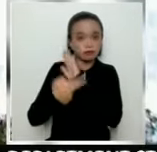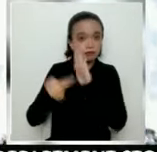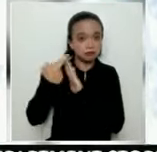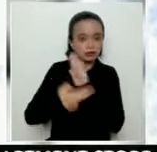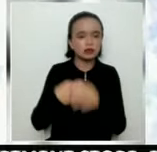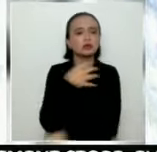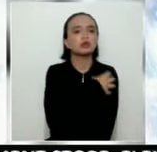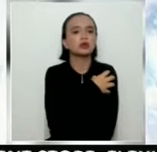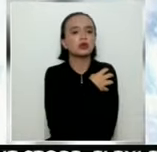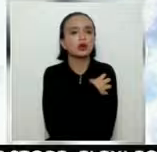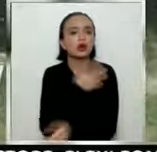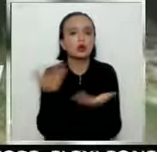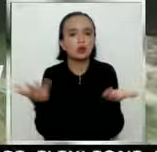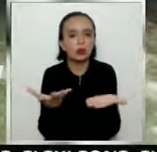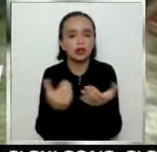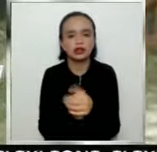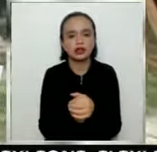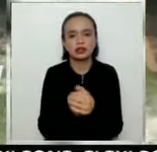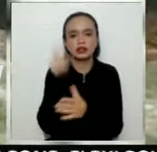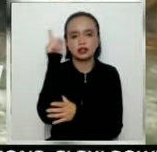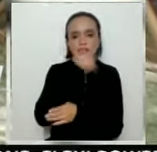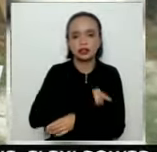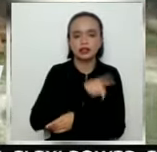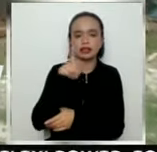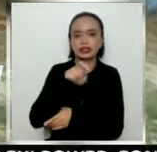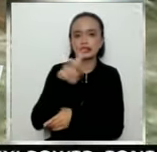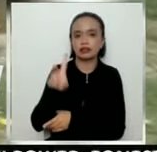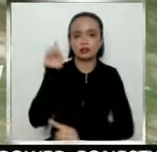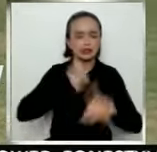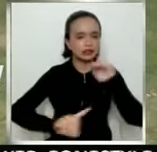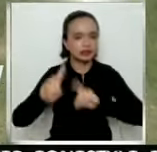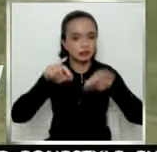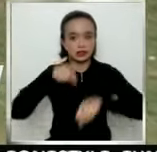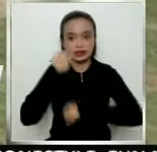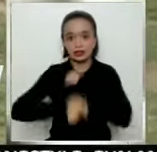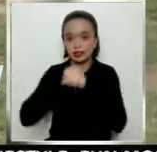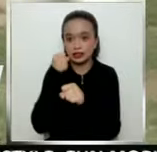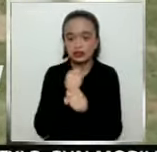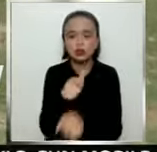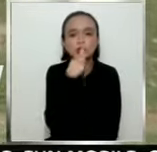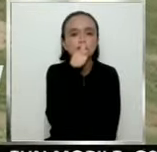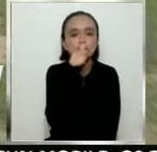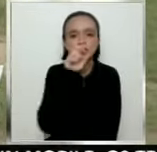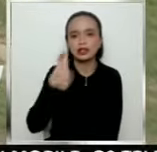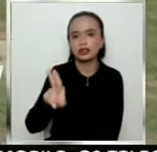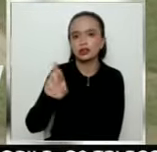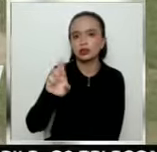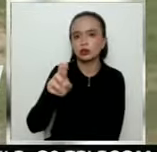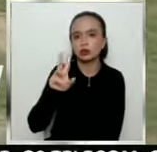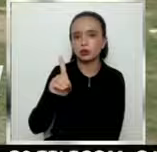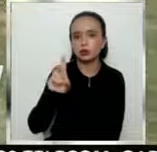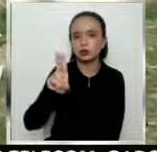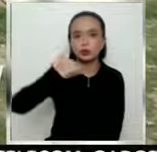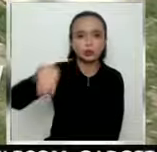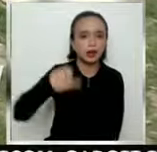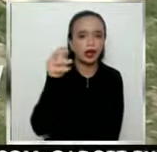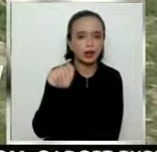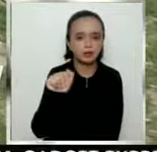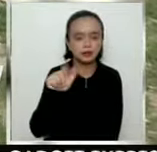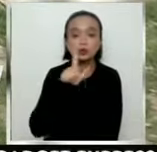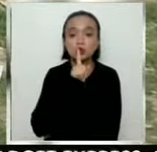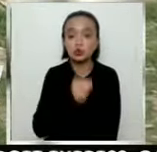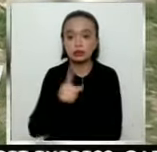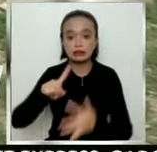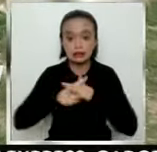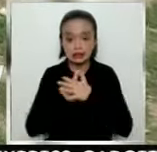sa mythical primetime mega serye ng taon na mga lihim ni Orduha. Katunayan, mula raw 10 years